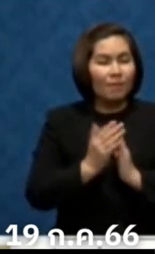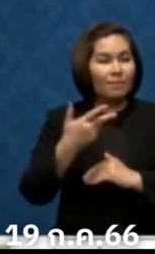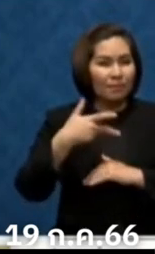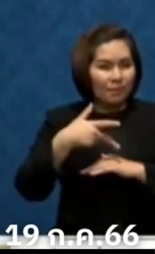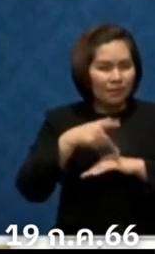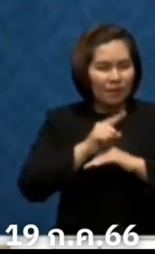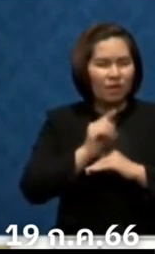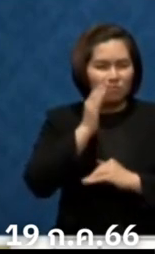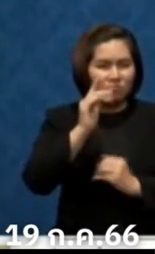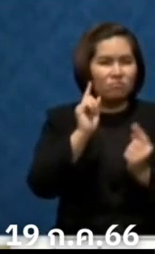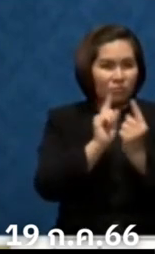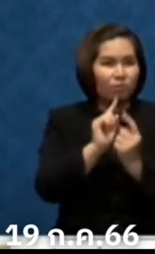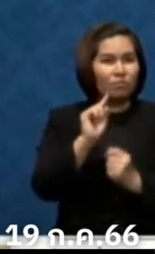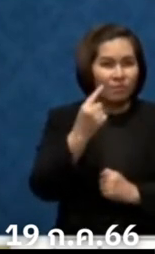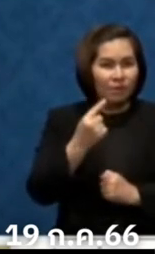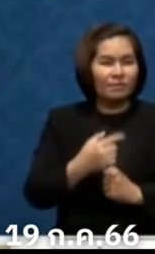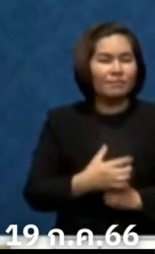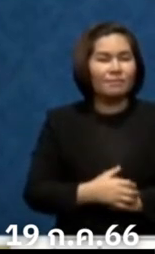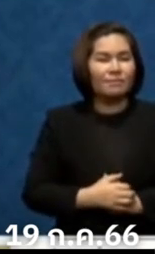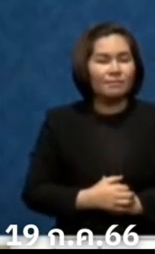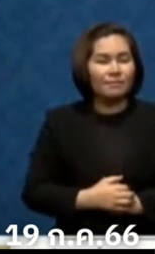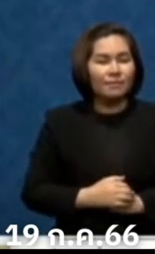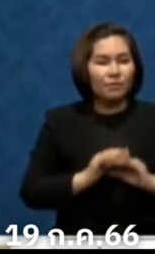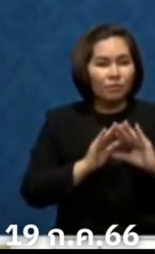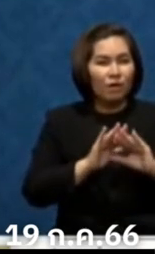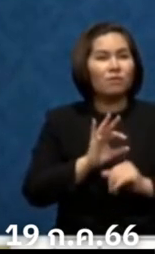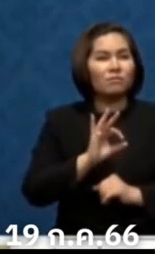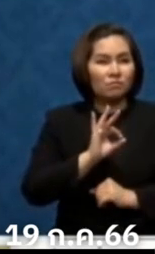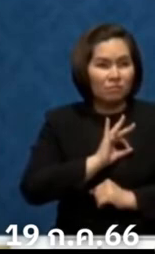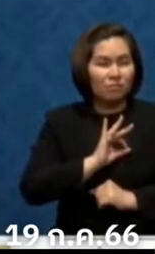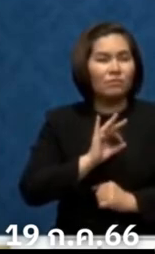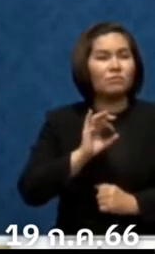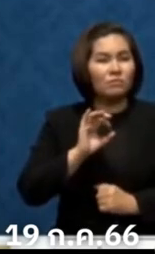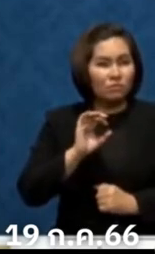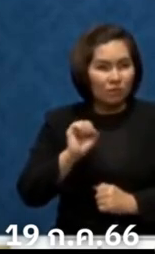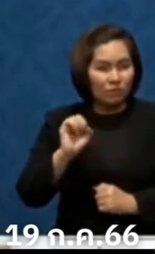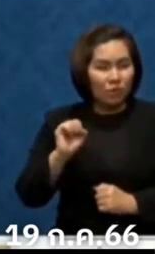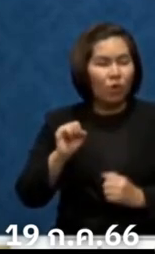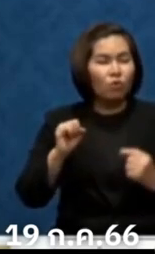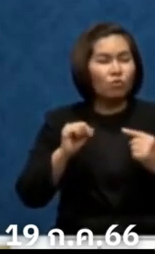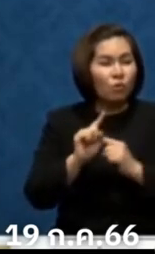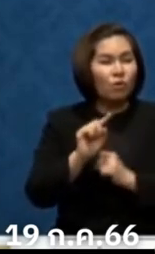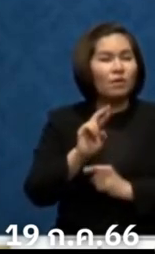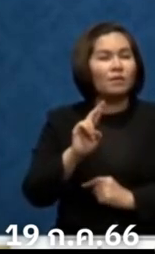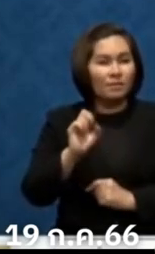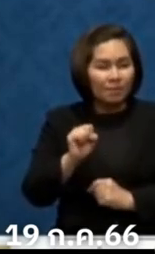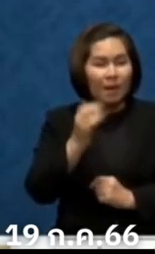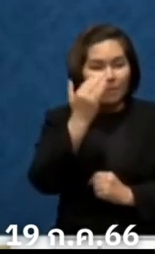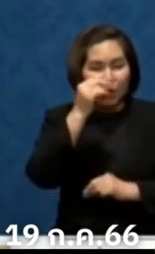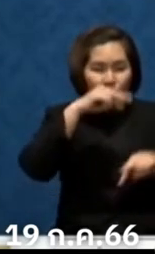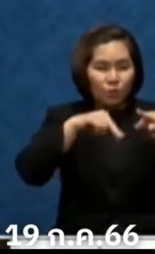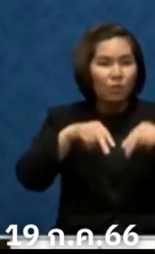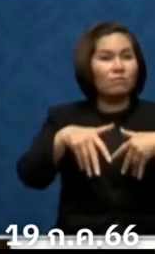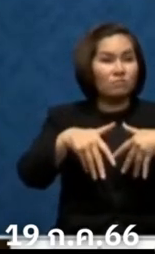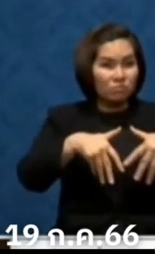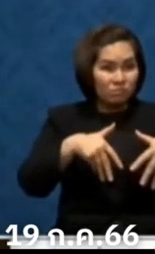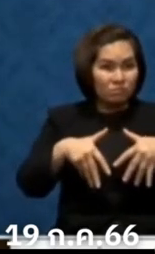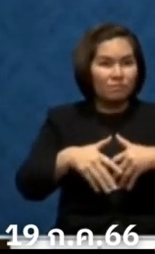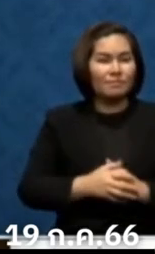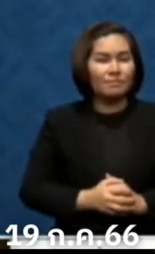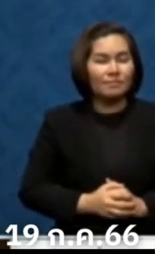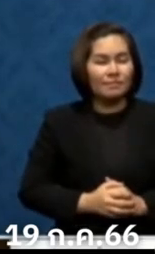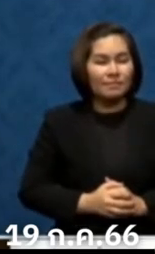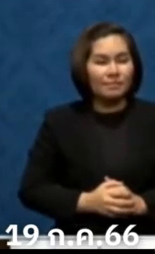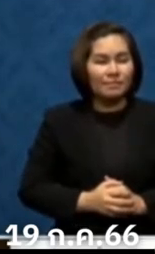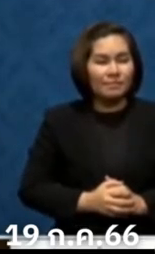ราจะพบกันใหม่แล้วก็ขอฝากเพื่อนๆสมาชิกนะครับในการใช้รัฐสภาในการดูแลพี่น้องประชาชนนะครับผมคิด